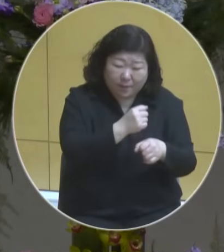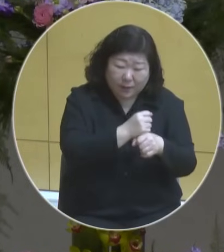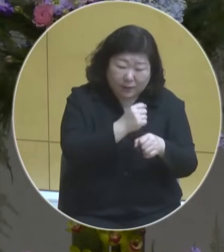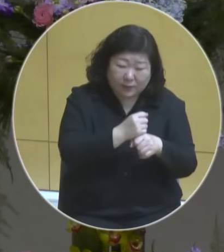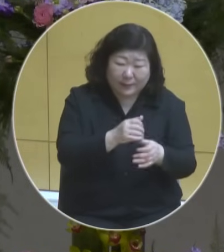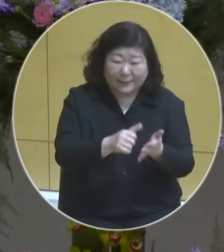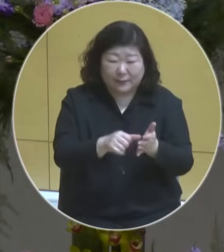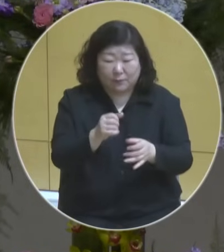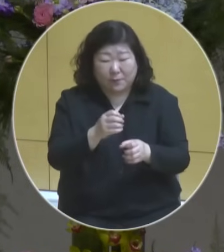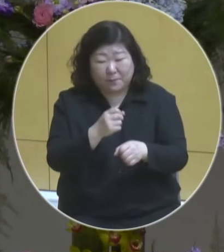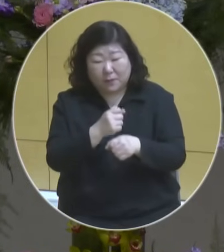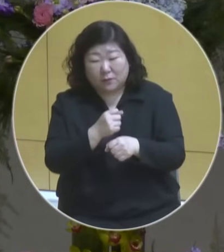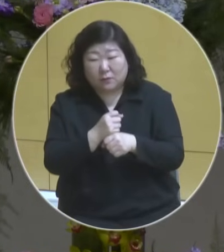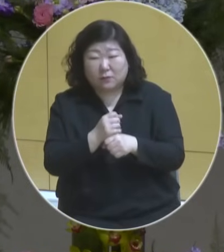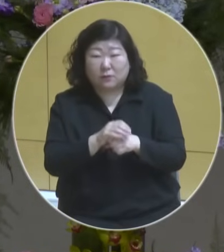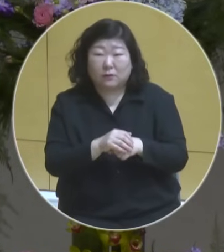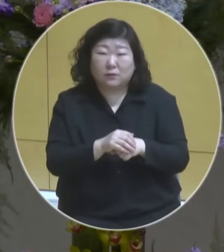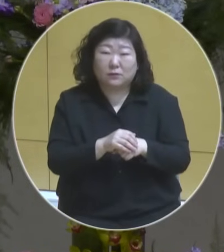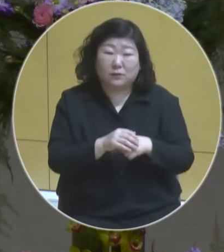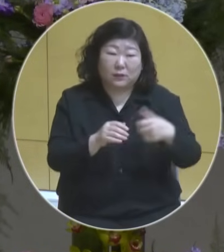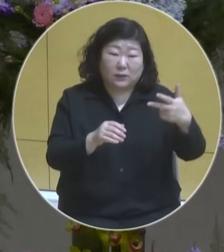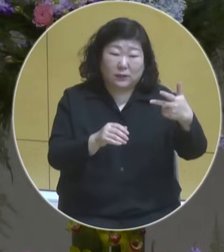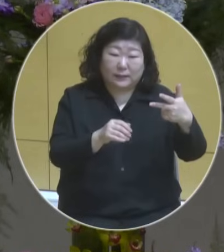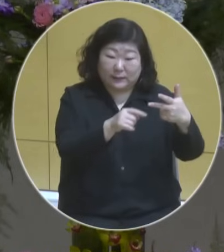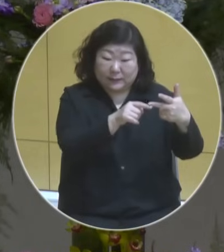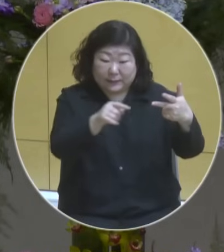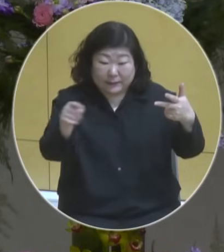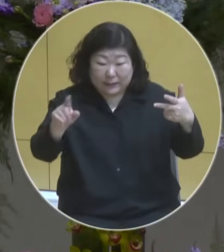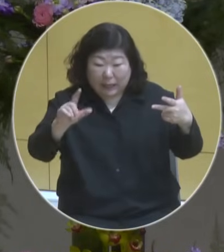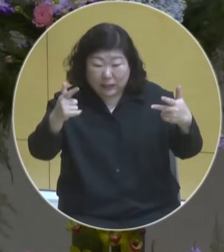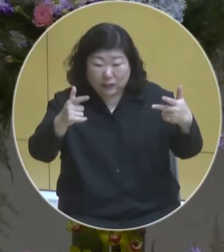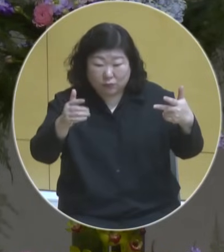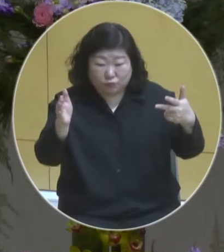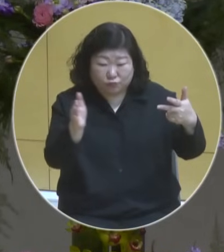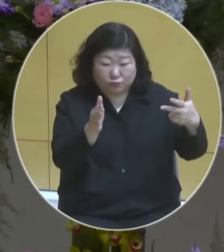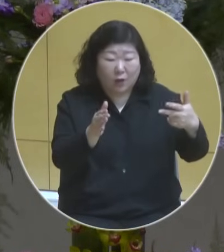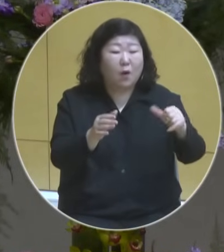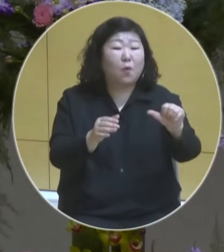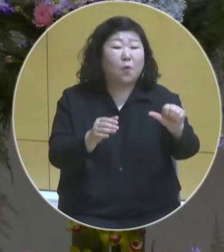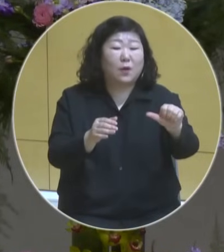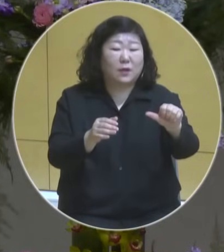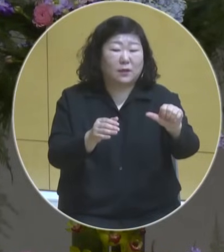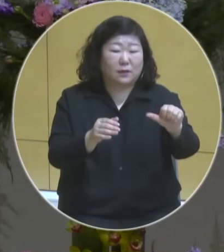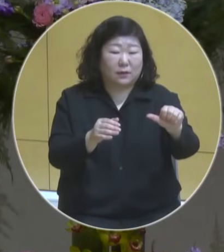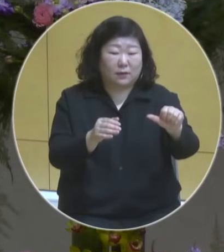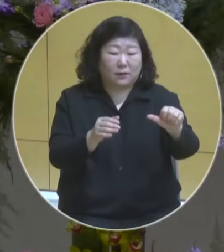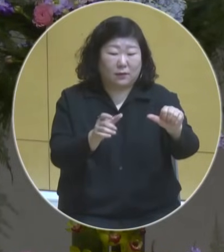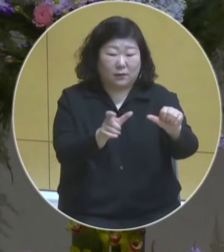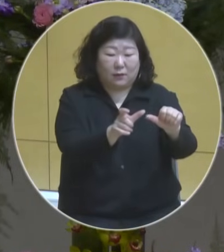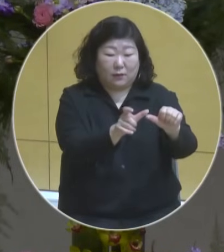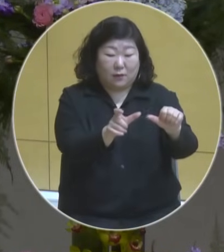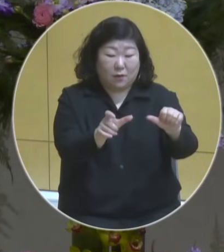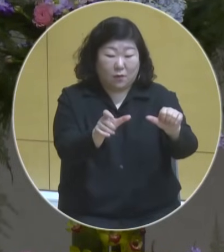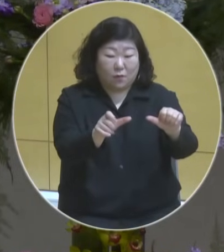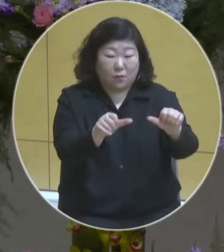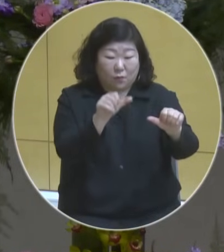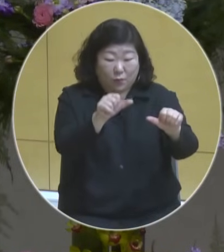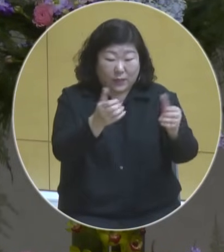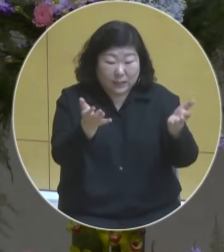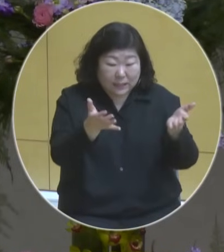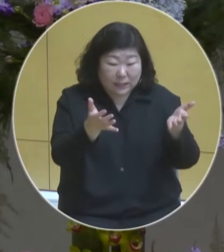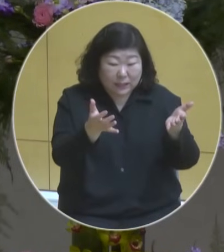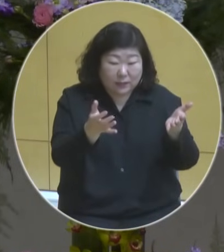위해서 7요일 대신에 요일 죄를 도입했습니다 노동자들한테 좋죠 5일 만에 노는 날이 오니까